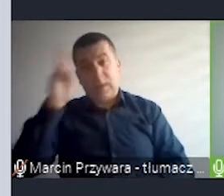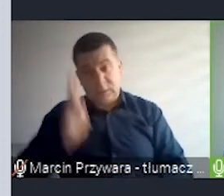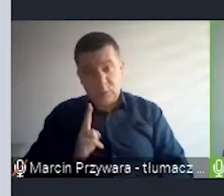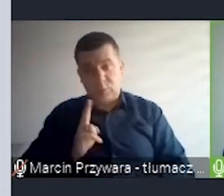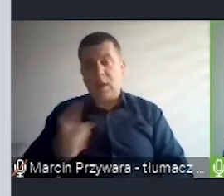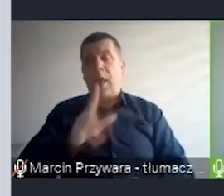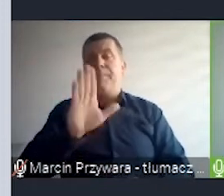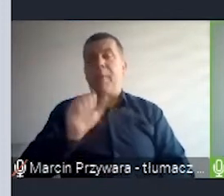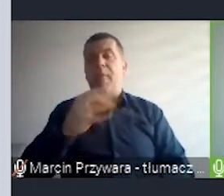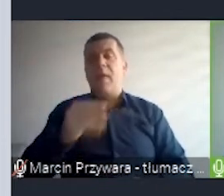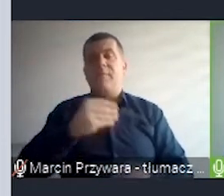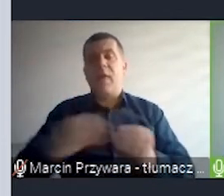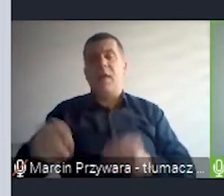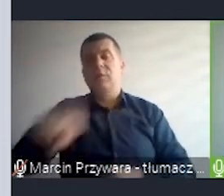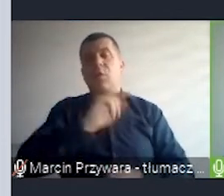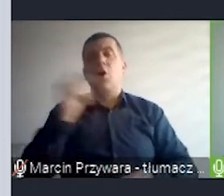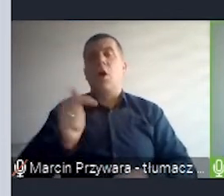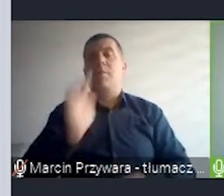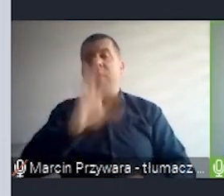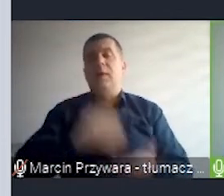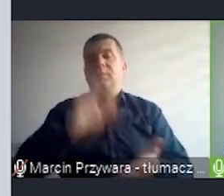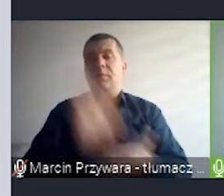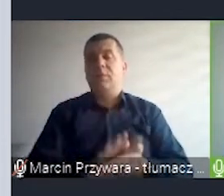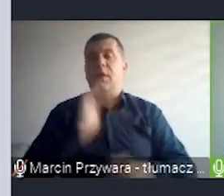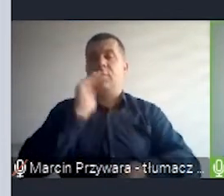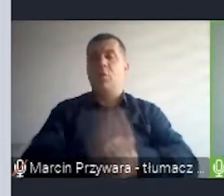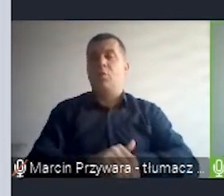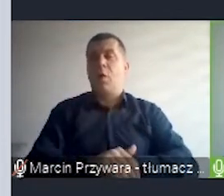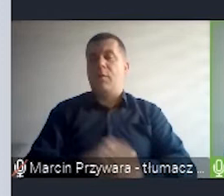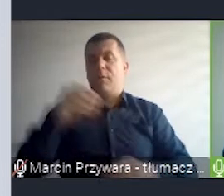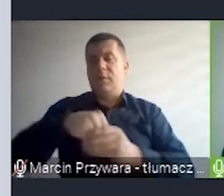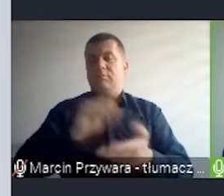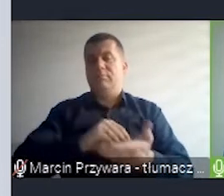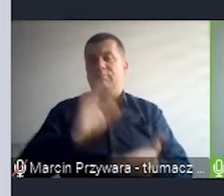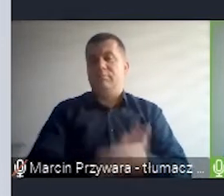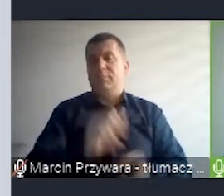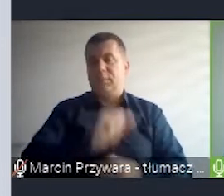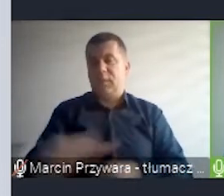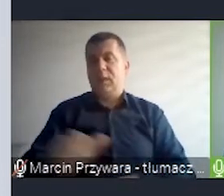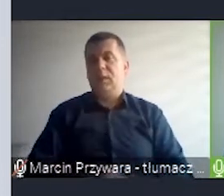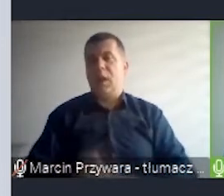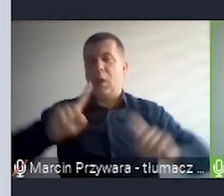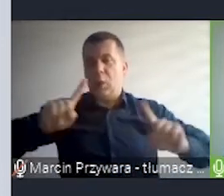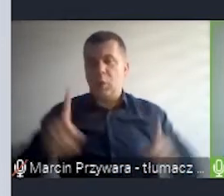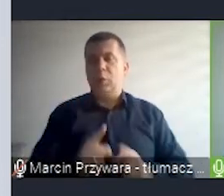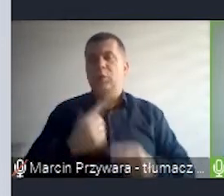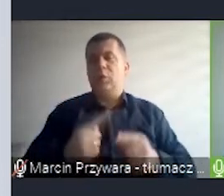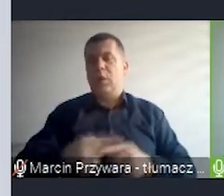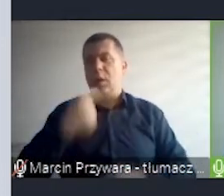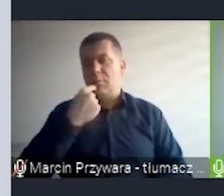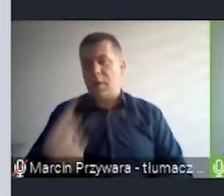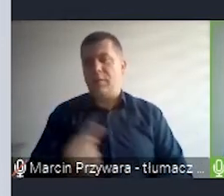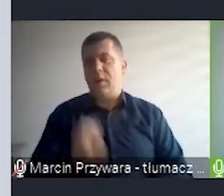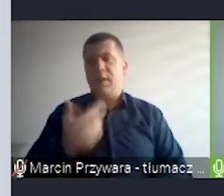większość swoich obowiązków względem kontroli zapisane ma w umowie o dofinansowanie. Ja pokrótce państwu o nich powiem, nie będę ich